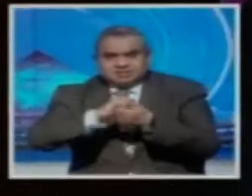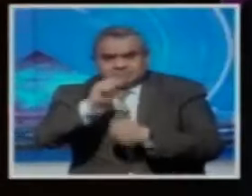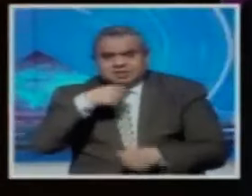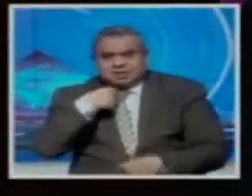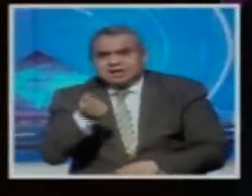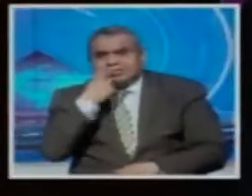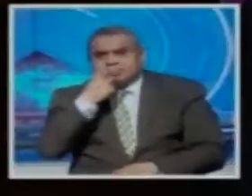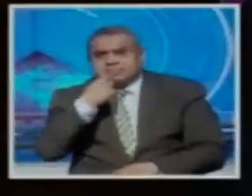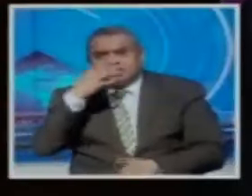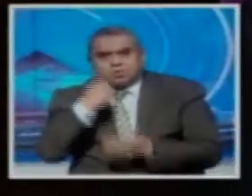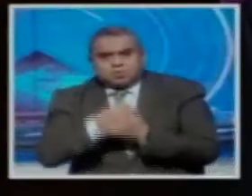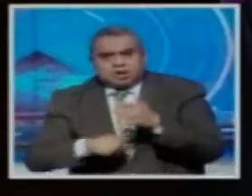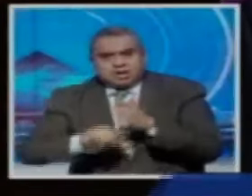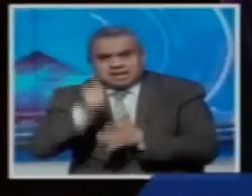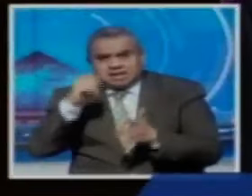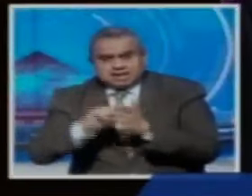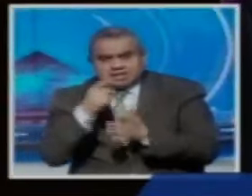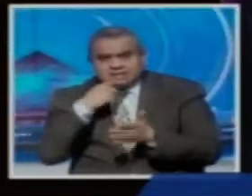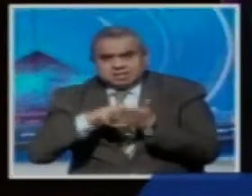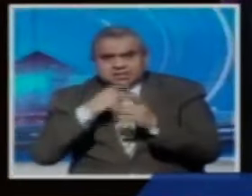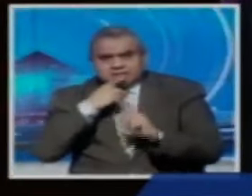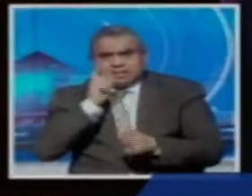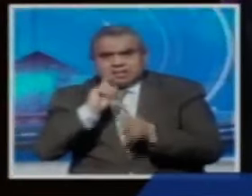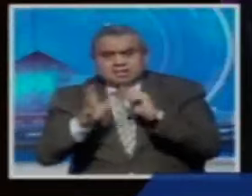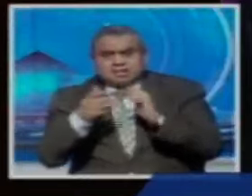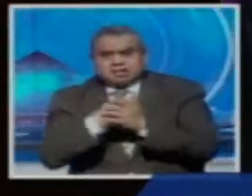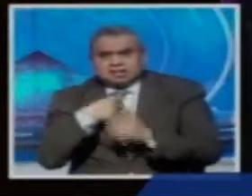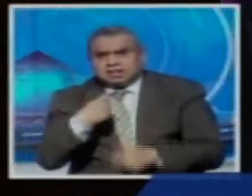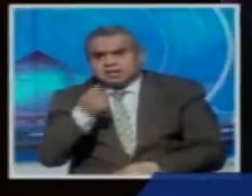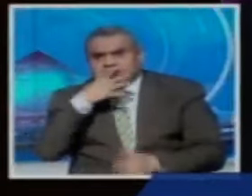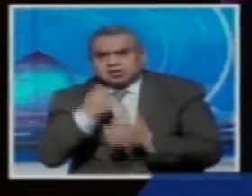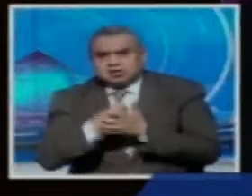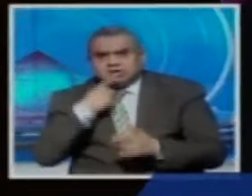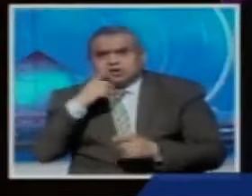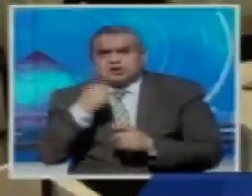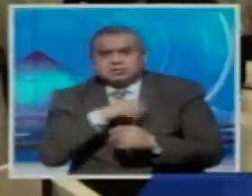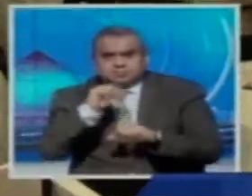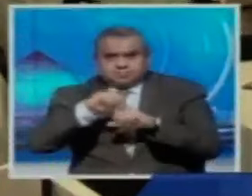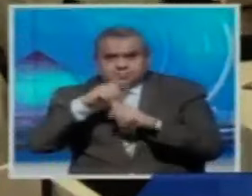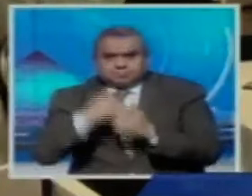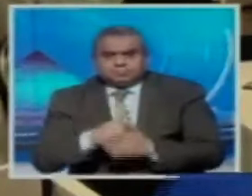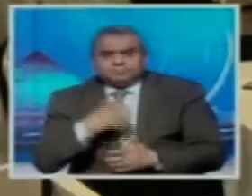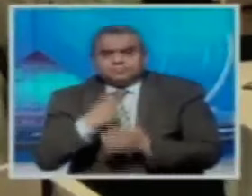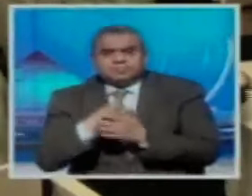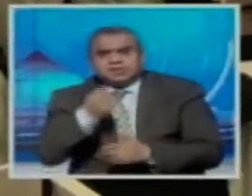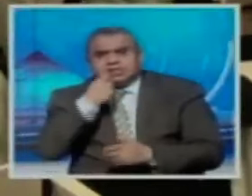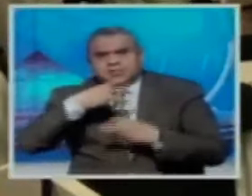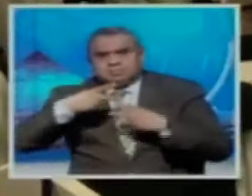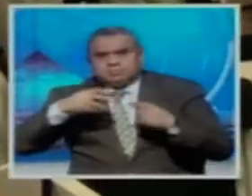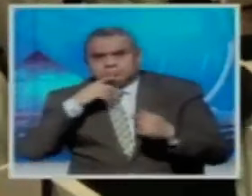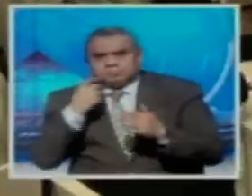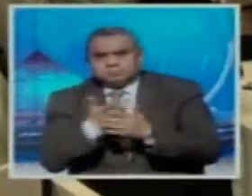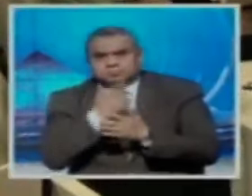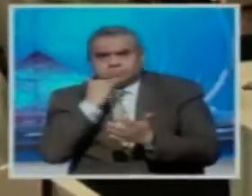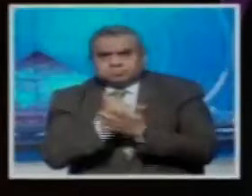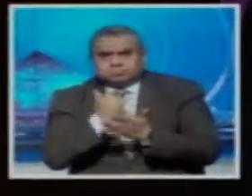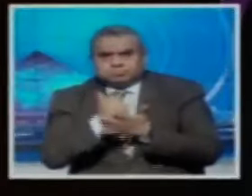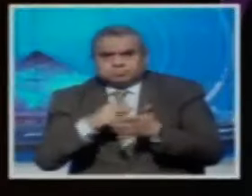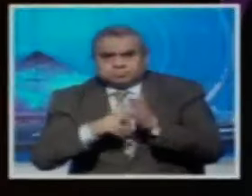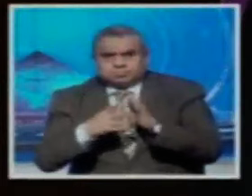تدخل، في علاجات الموجهة، العلاجات الجينية، العلاجات المناعية، ده بيحسن